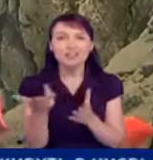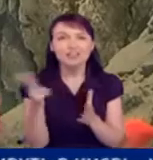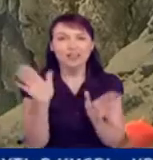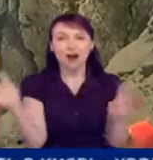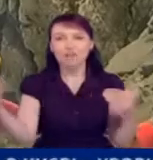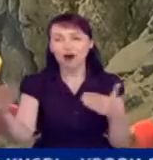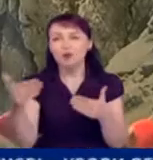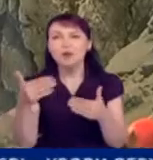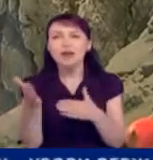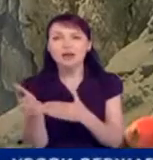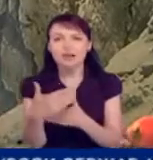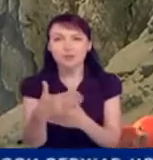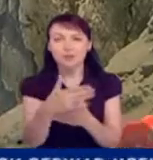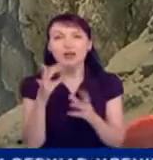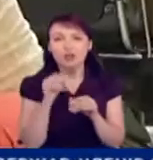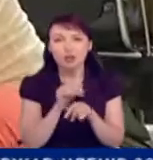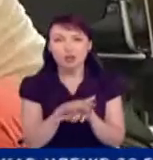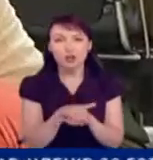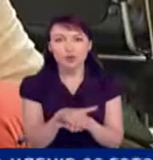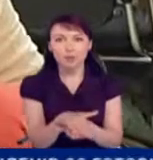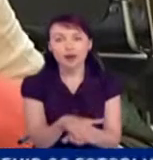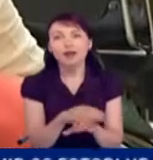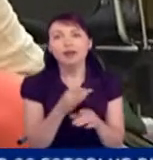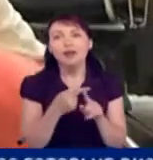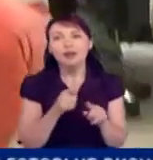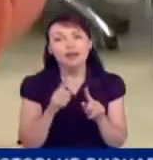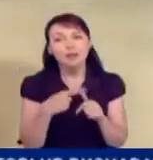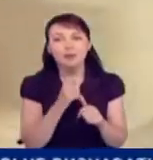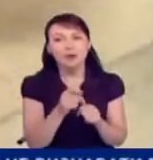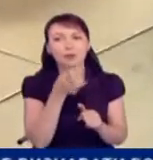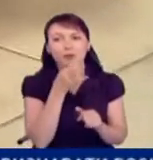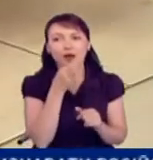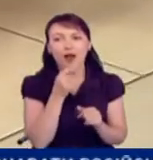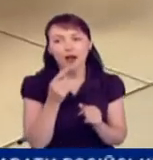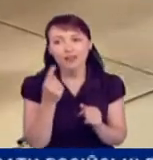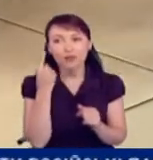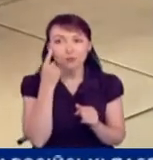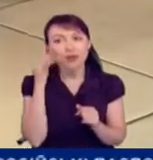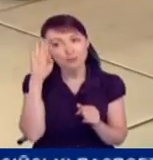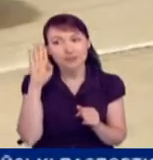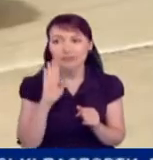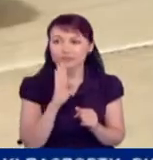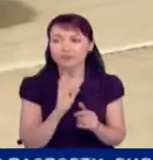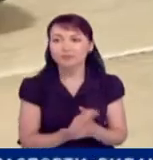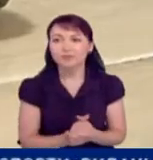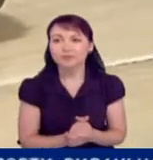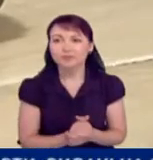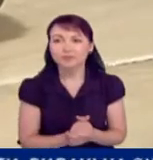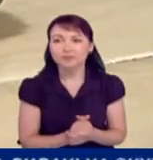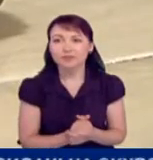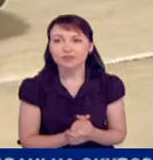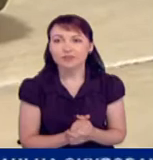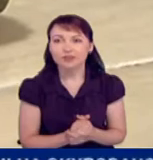акваріуми з рибками і навіть черепахи. Імен їм поки що не дали, але припускають, що це хлопчик і дівчинка. Та в одному